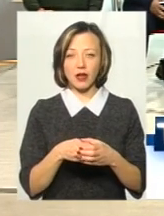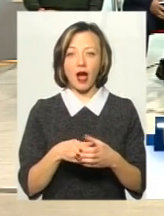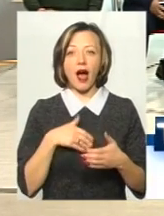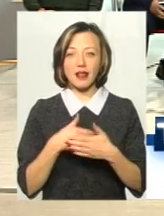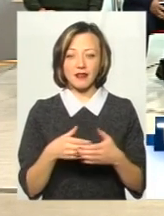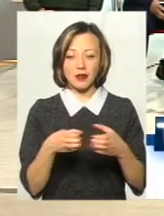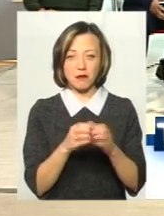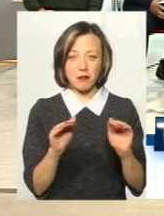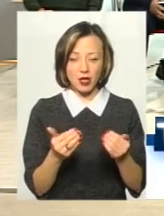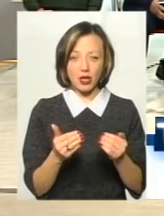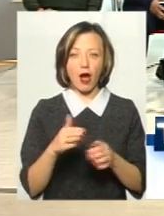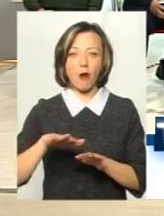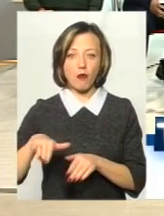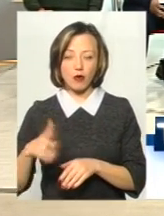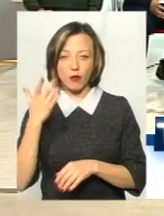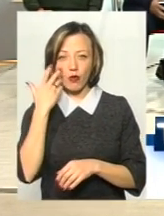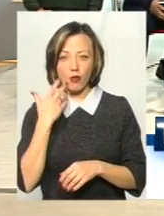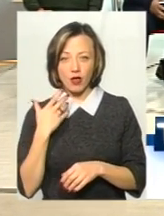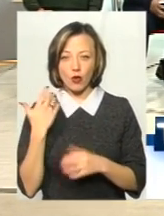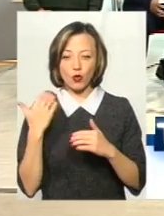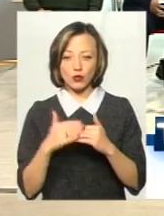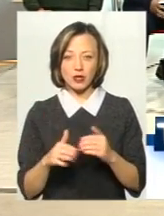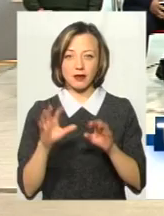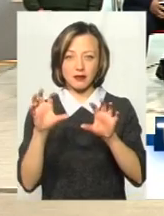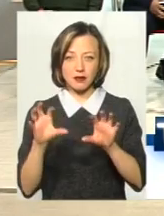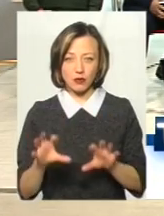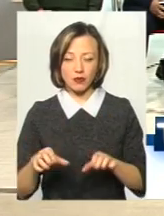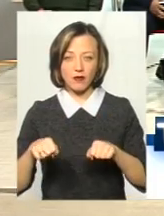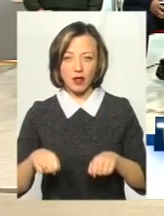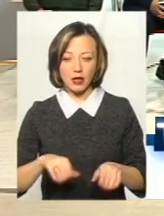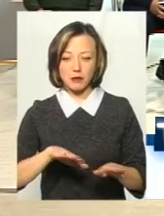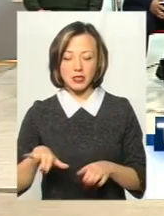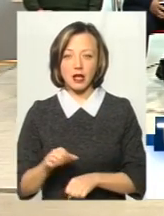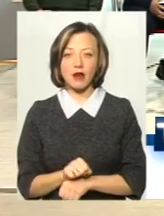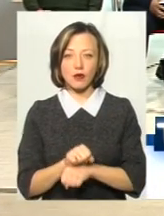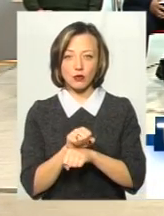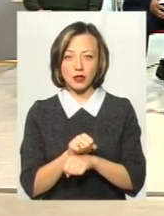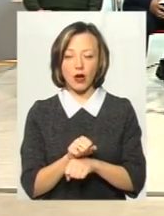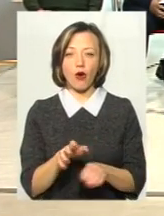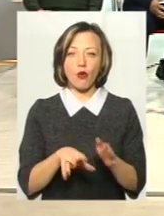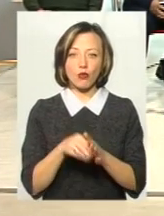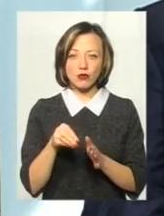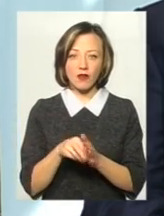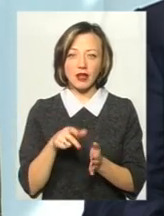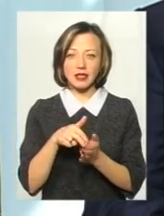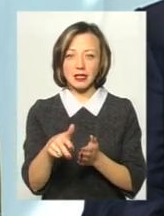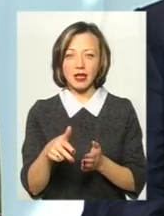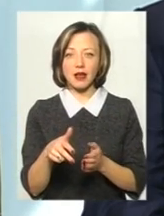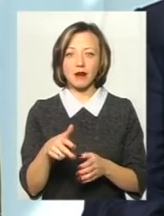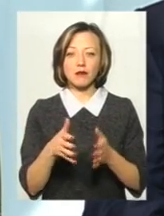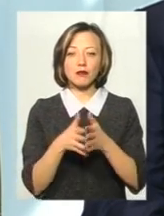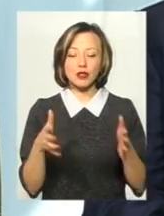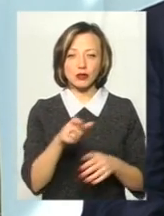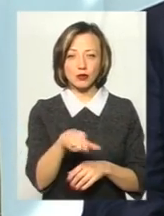перепрошую, активна меншість, а потім, коли йде легітимізація влади після революції, голосувати йде пасивна більшість.